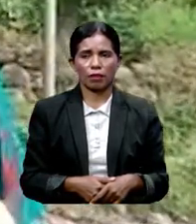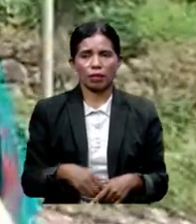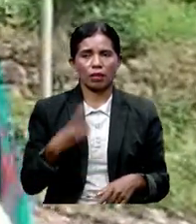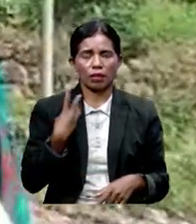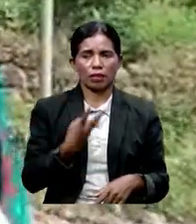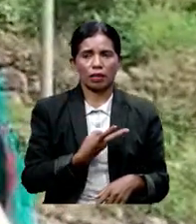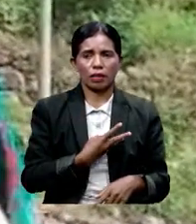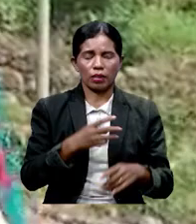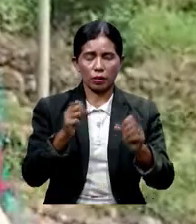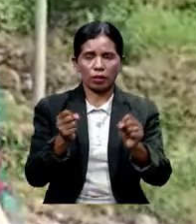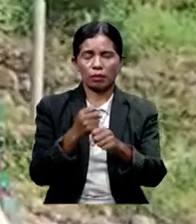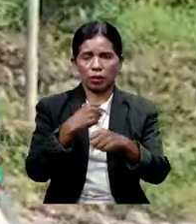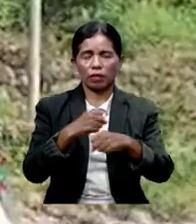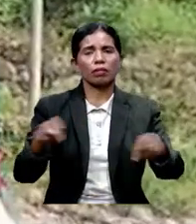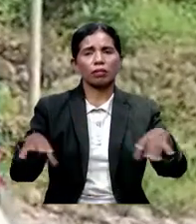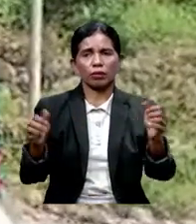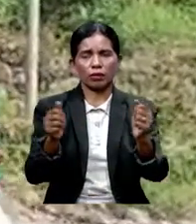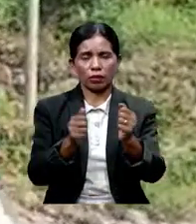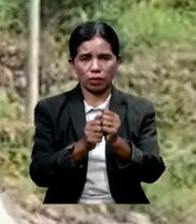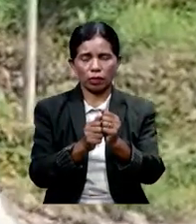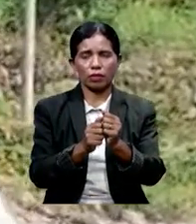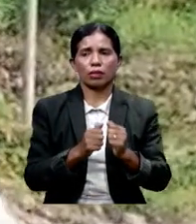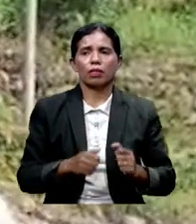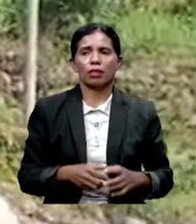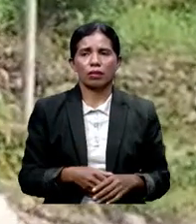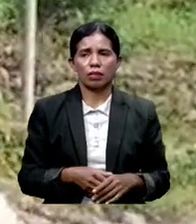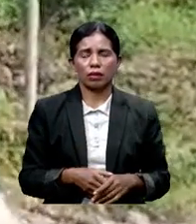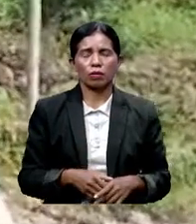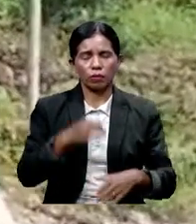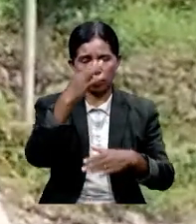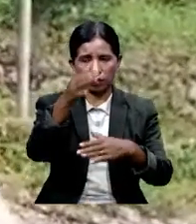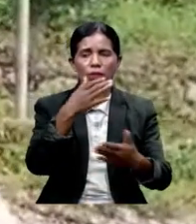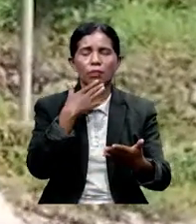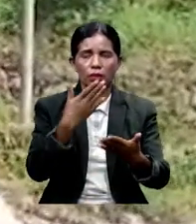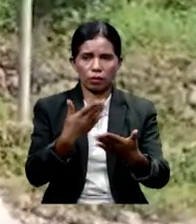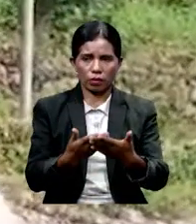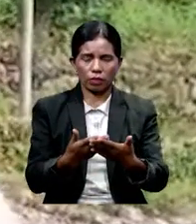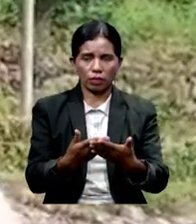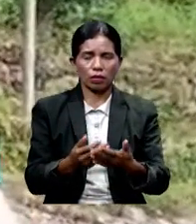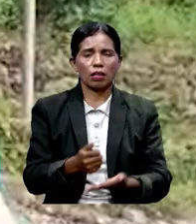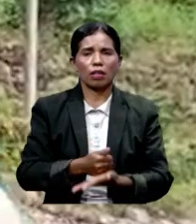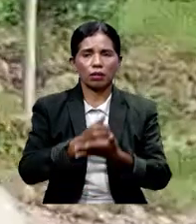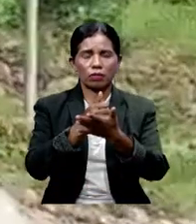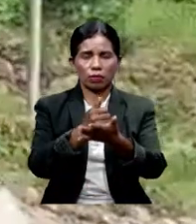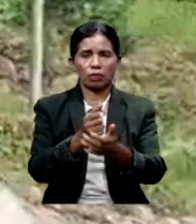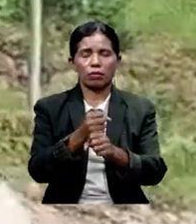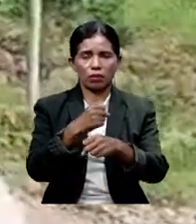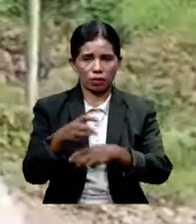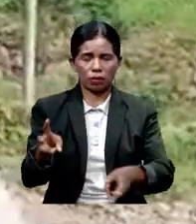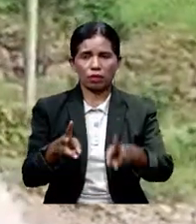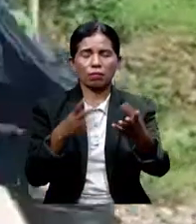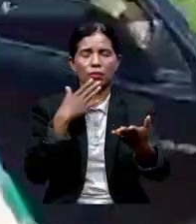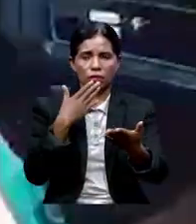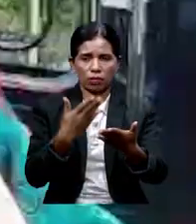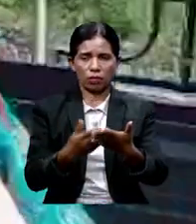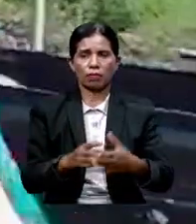di Kabupaten Ainaro ini bisa lebih baiklah, dan secara ekonomi bisa membantu meningkatkan keadaan lokal, terutama